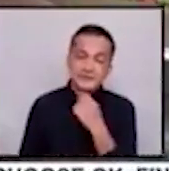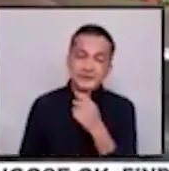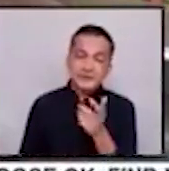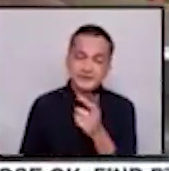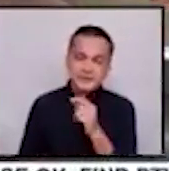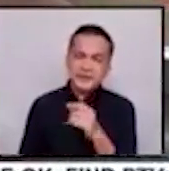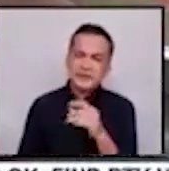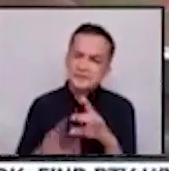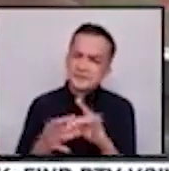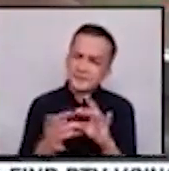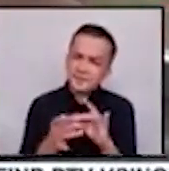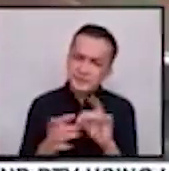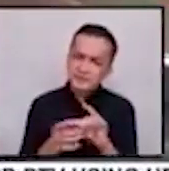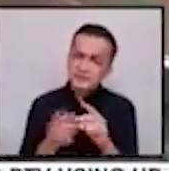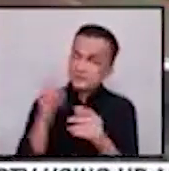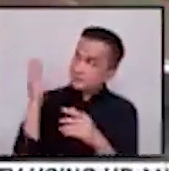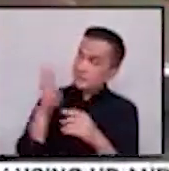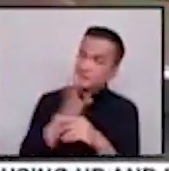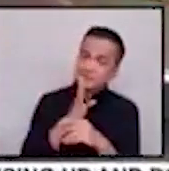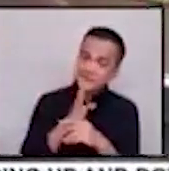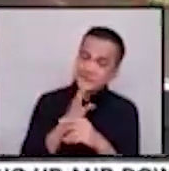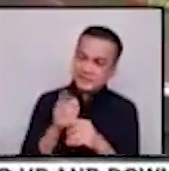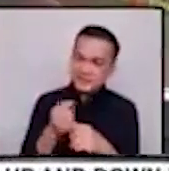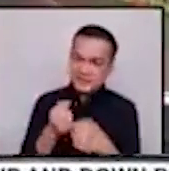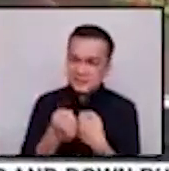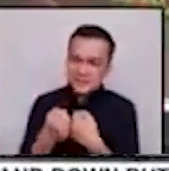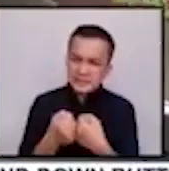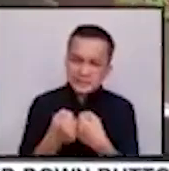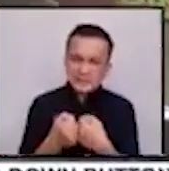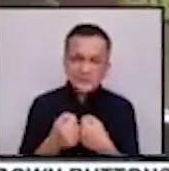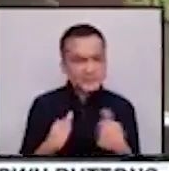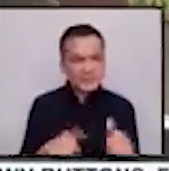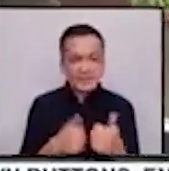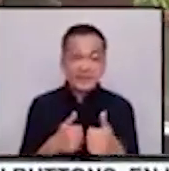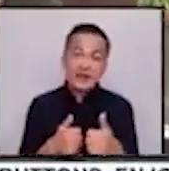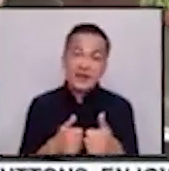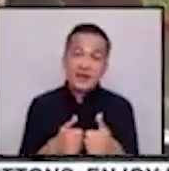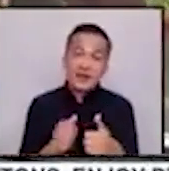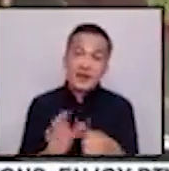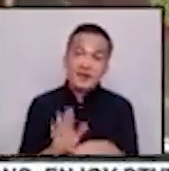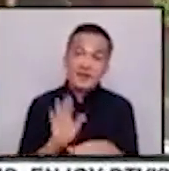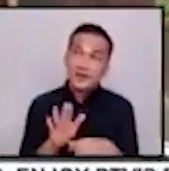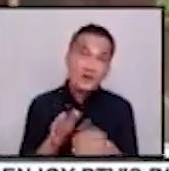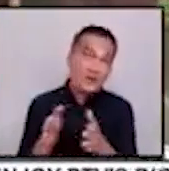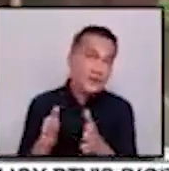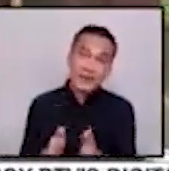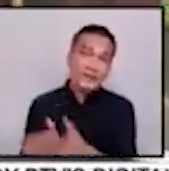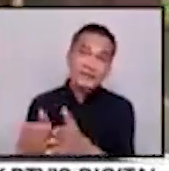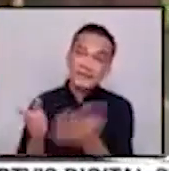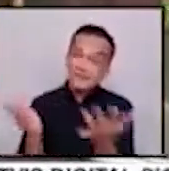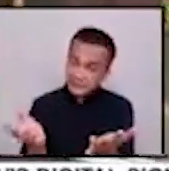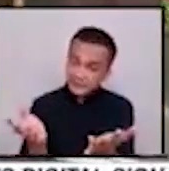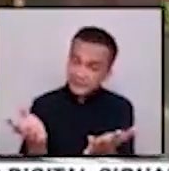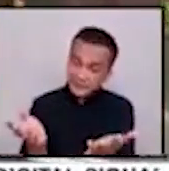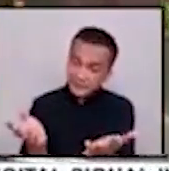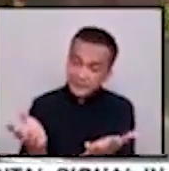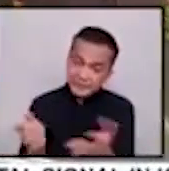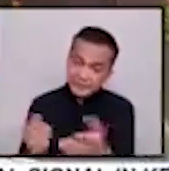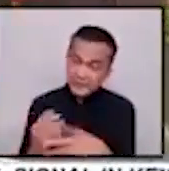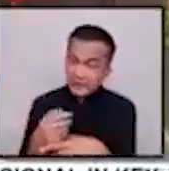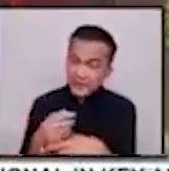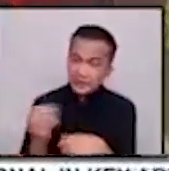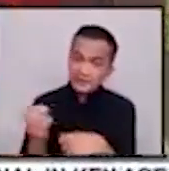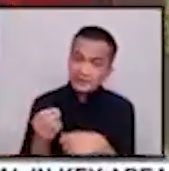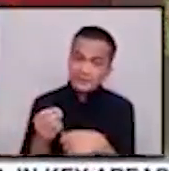amin? Because I understand there's struggles, challenges along your way as to being now Mr. Grand